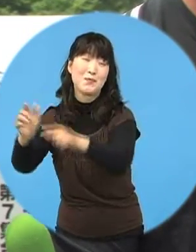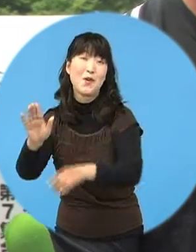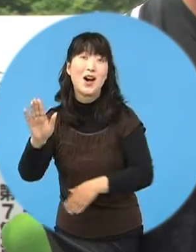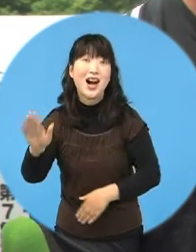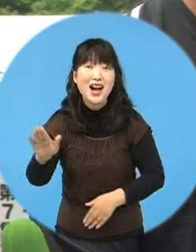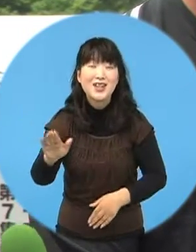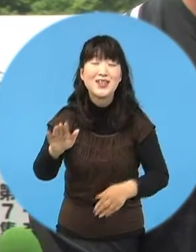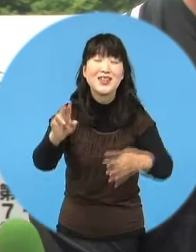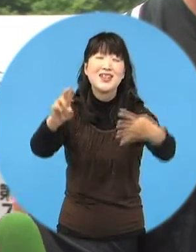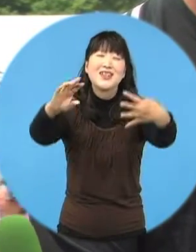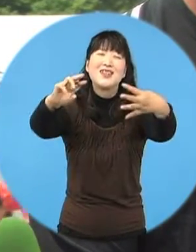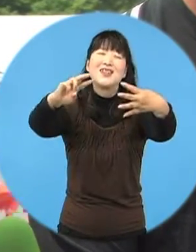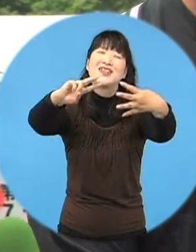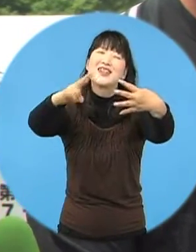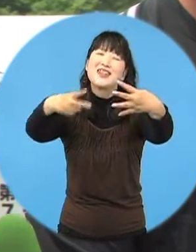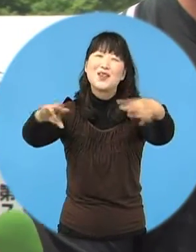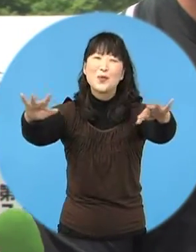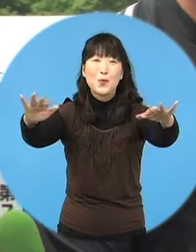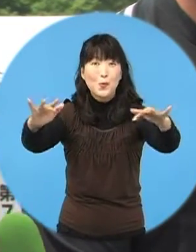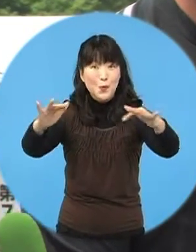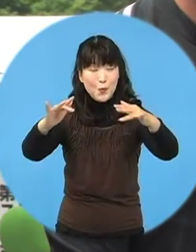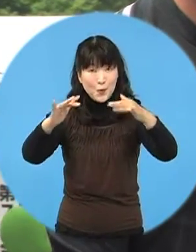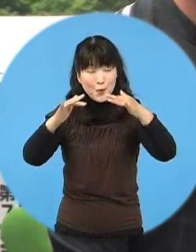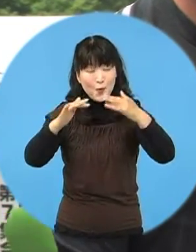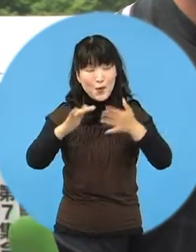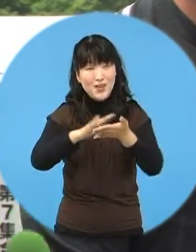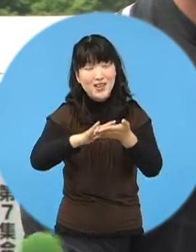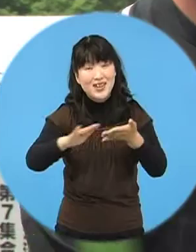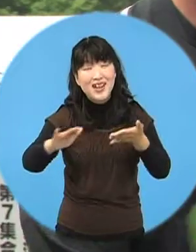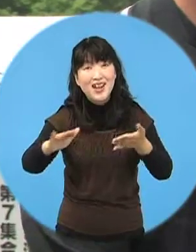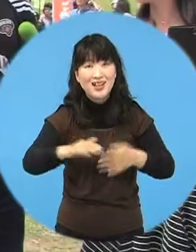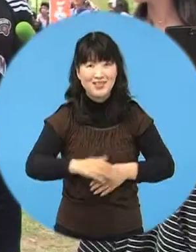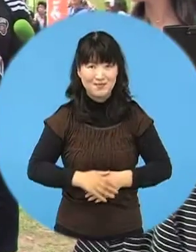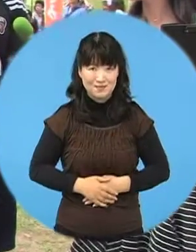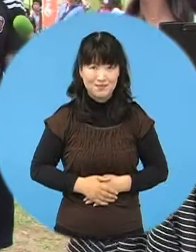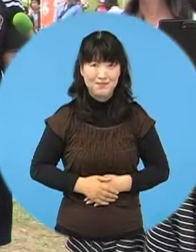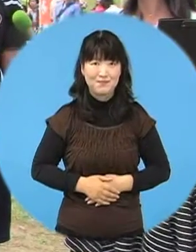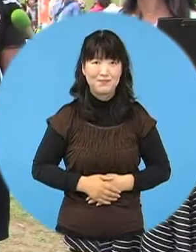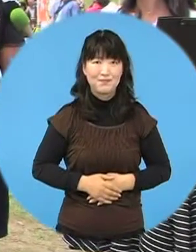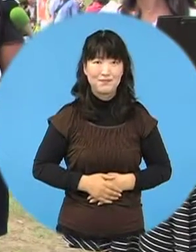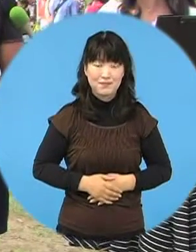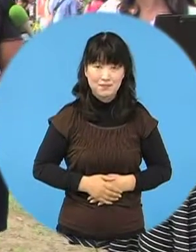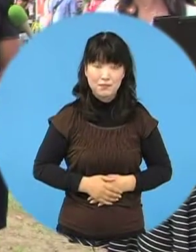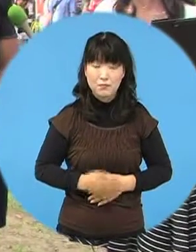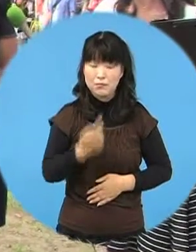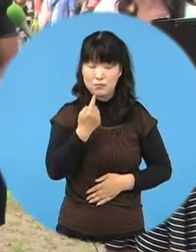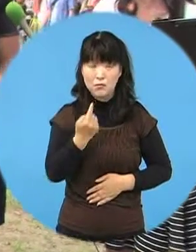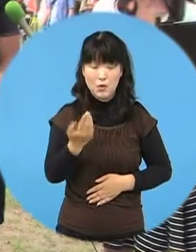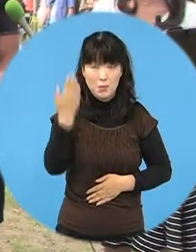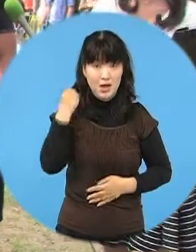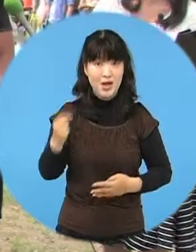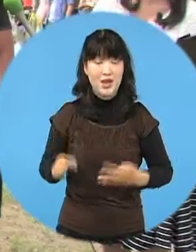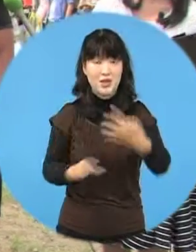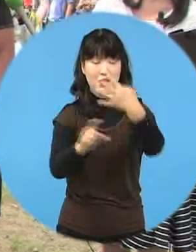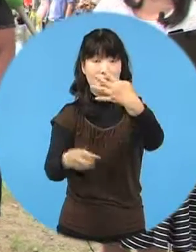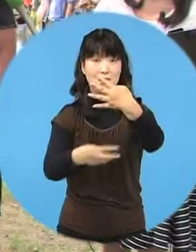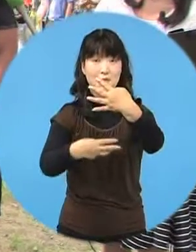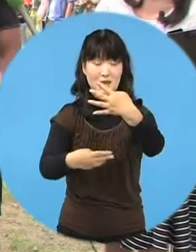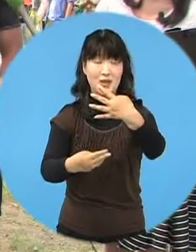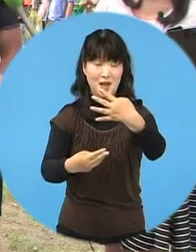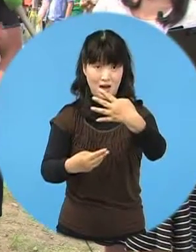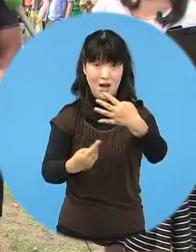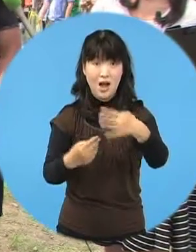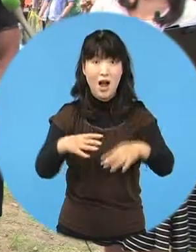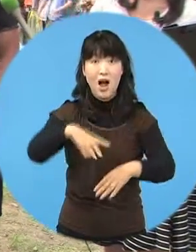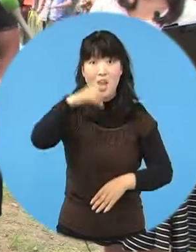ぱり春、夏、秋冬を感じられるすごいいい景色があるなと思います。 僕は4月に来て初めて通ったんですけど、はい、なん